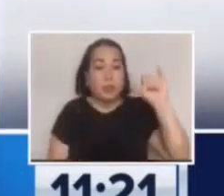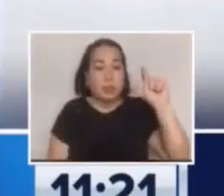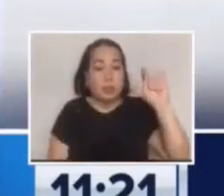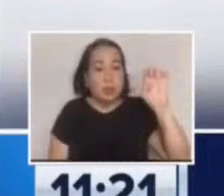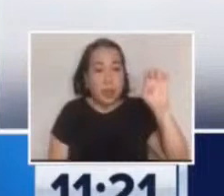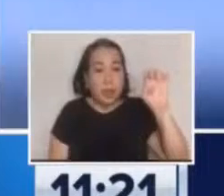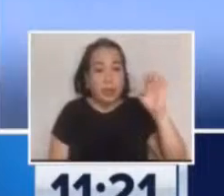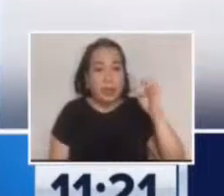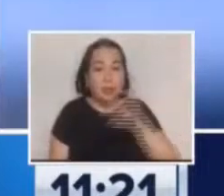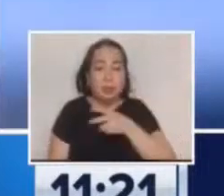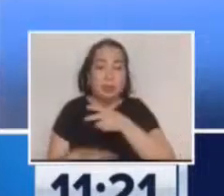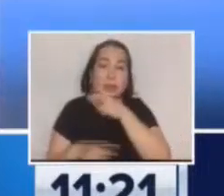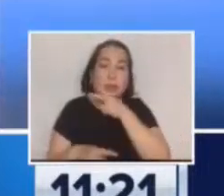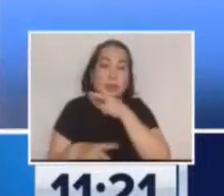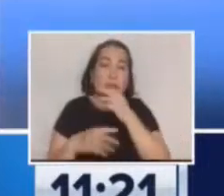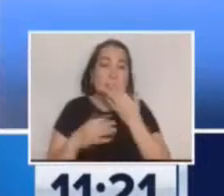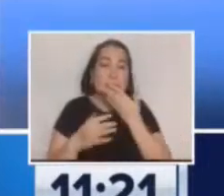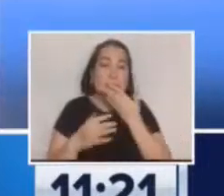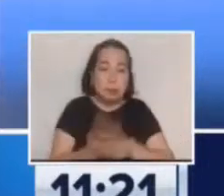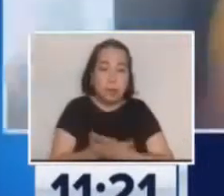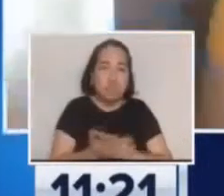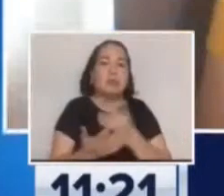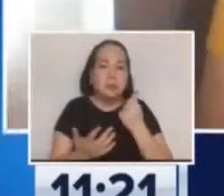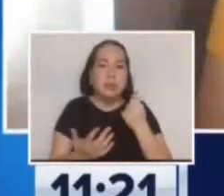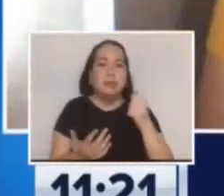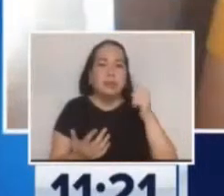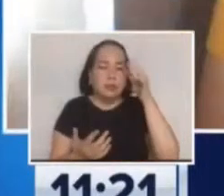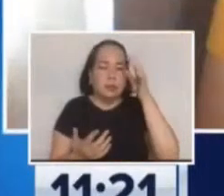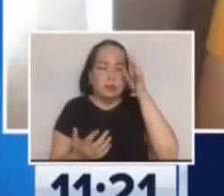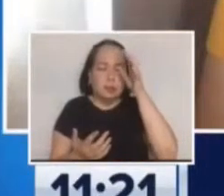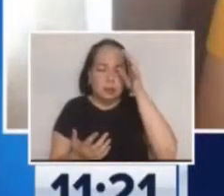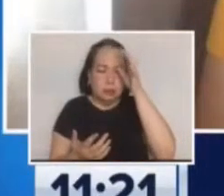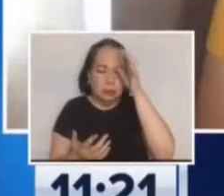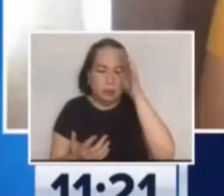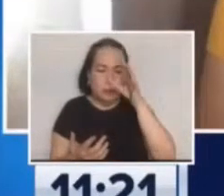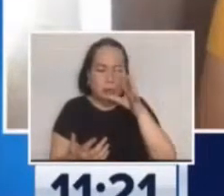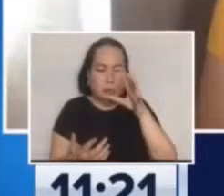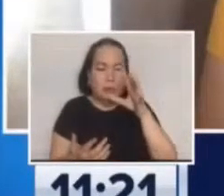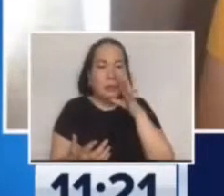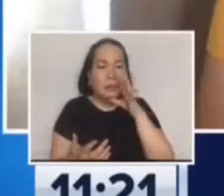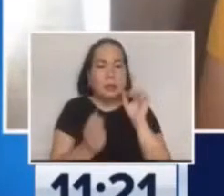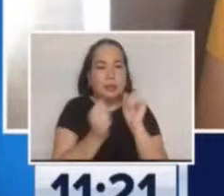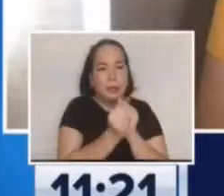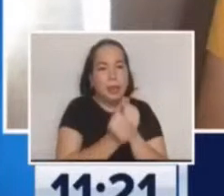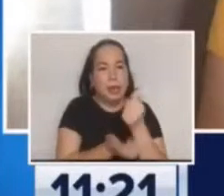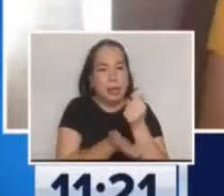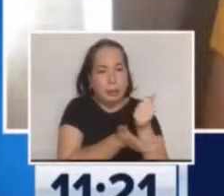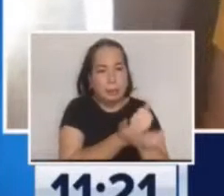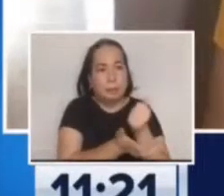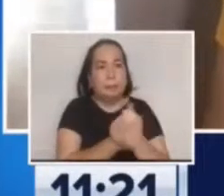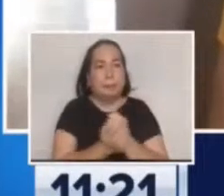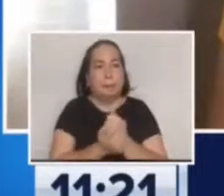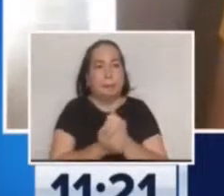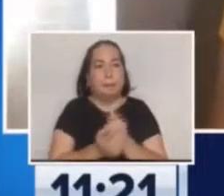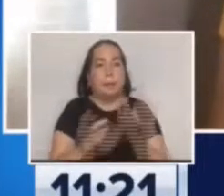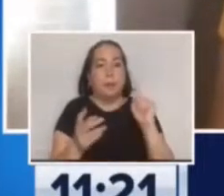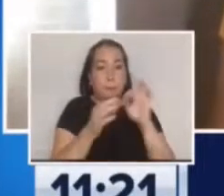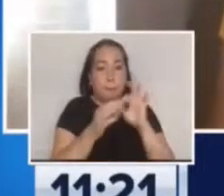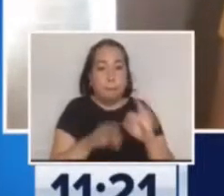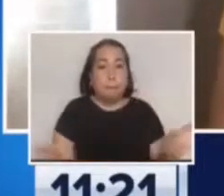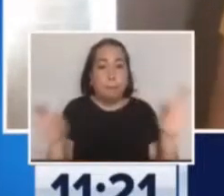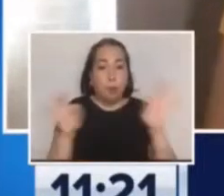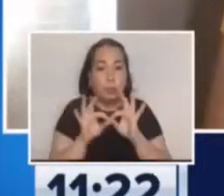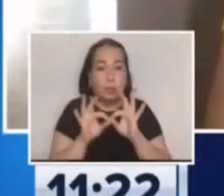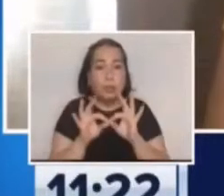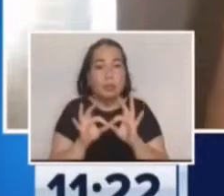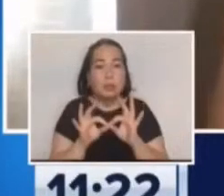Opo, Yusek, ayon po sa Teachers Dignity Coalition, dapat daw pong bigyan ng prioridad